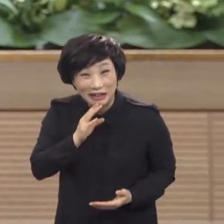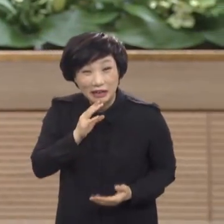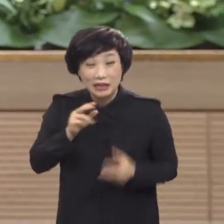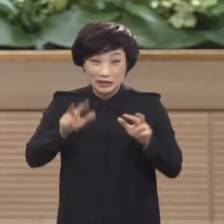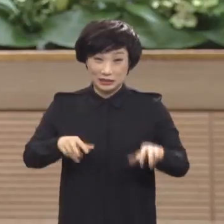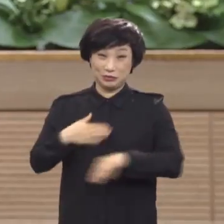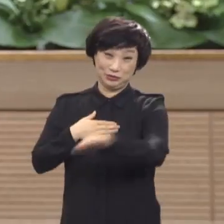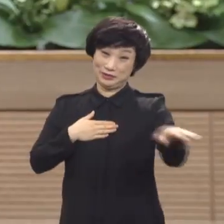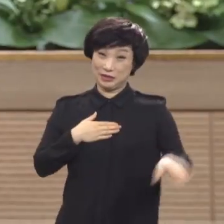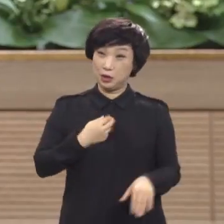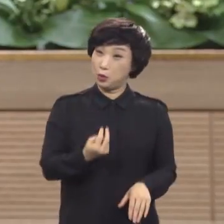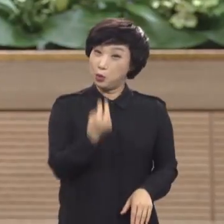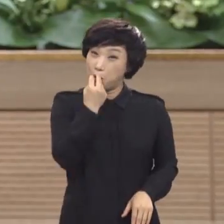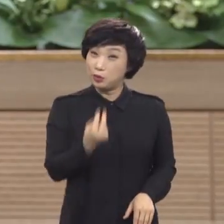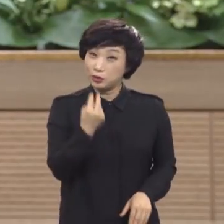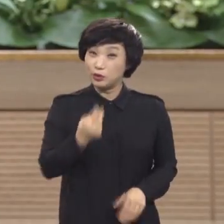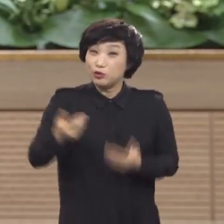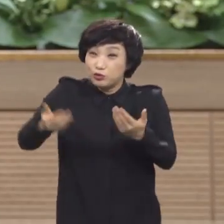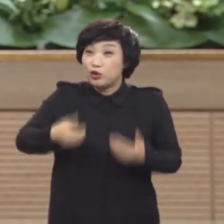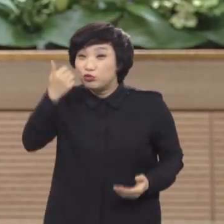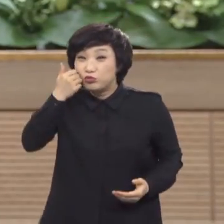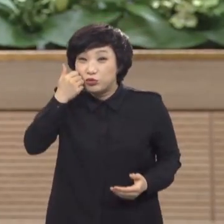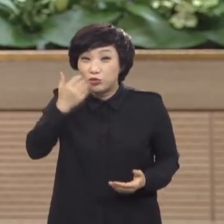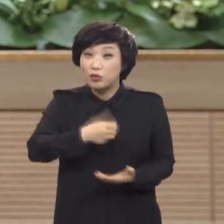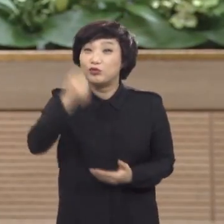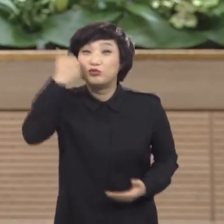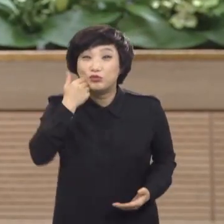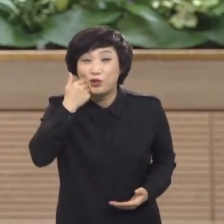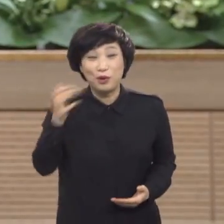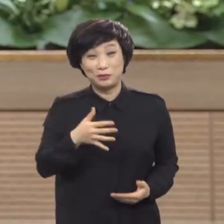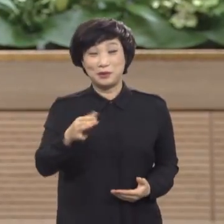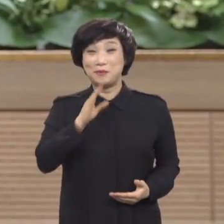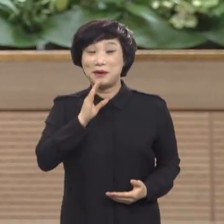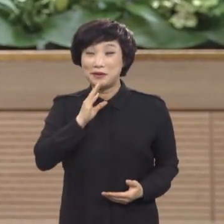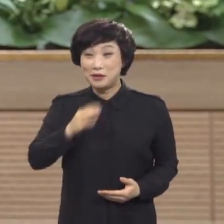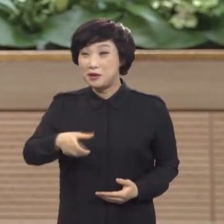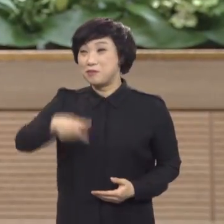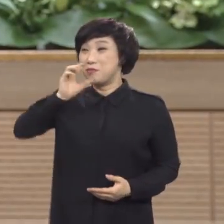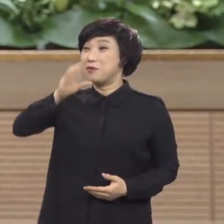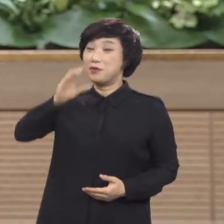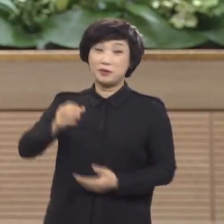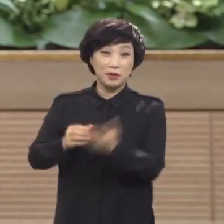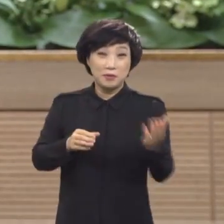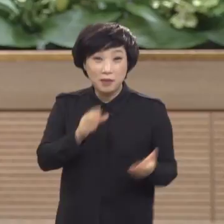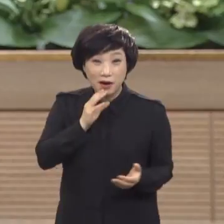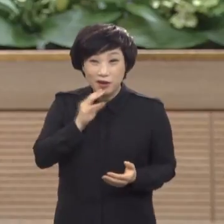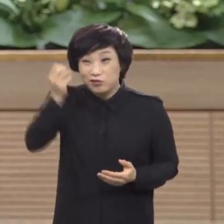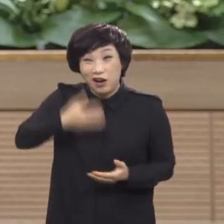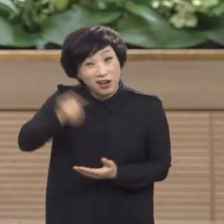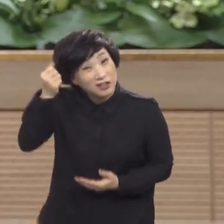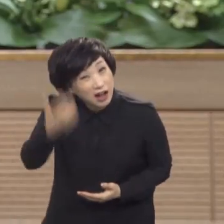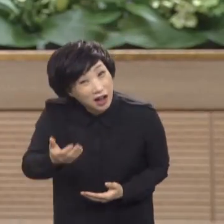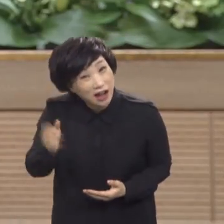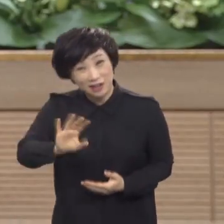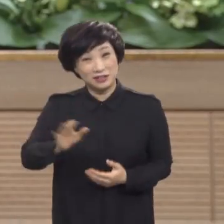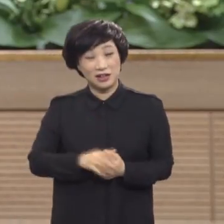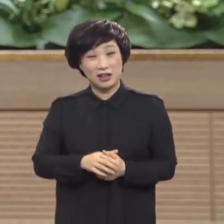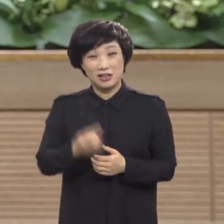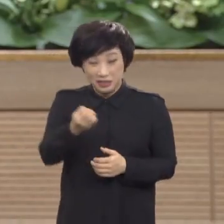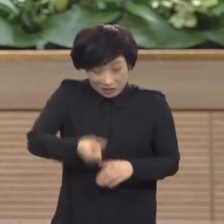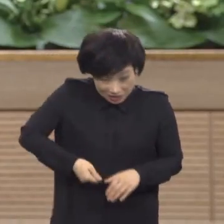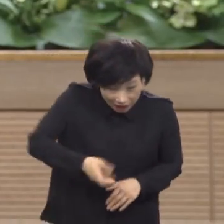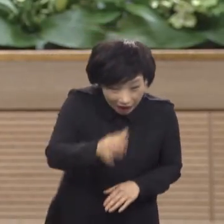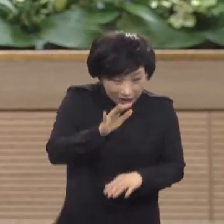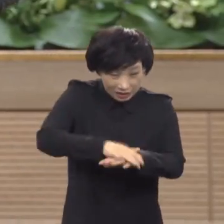지금 우리가 마시는 공기 누가 시비요? 누가 먹는 물 시비요? 우리가 먹는 씨앗 누가